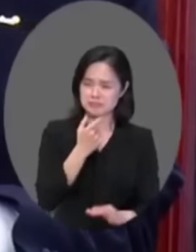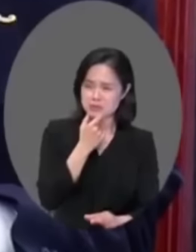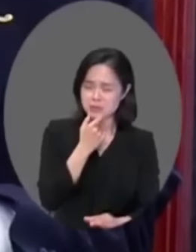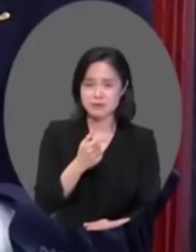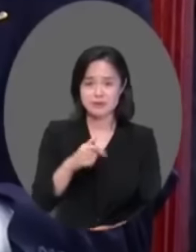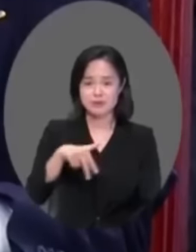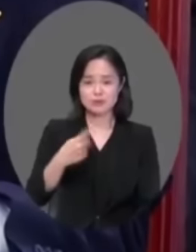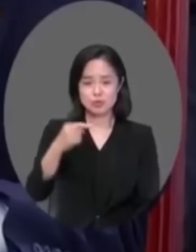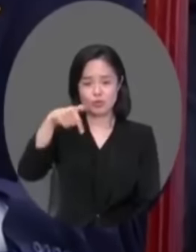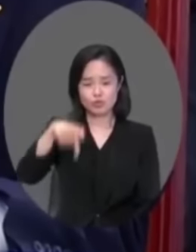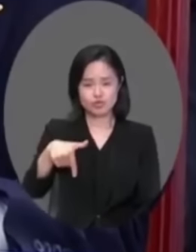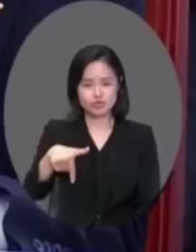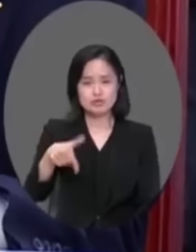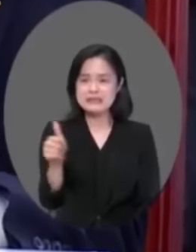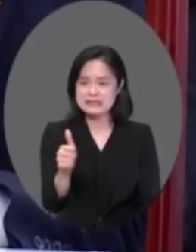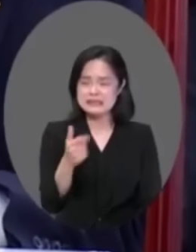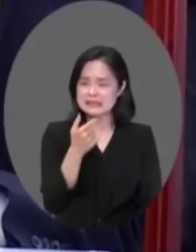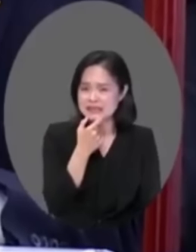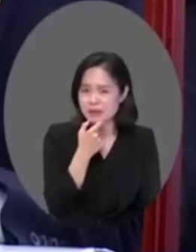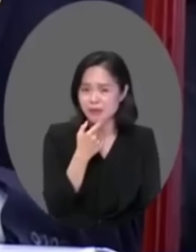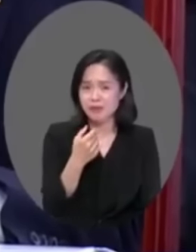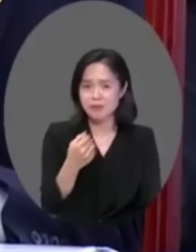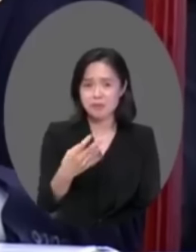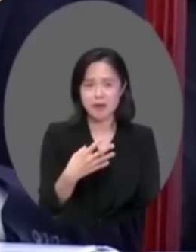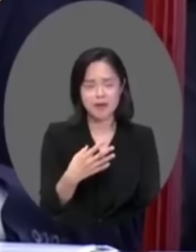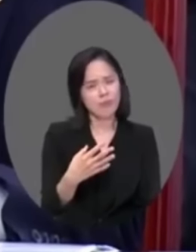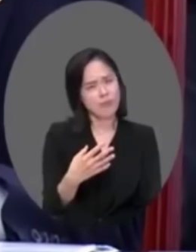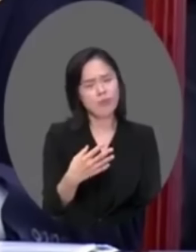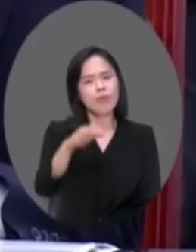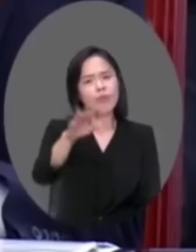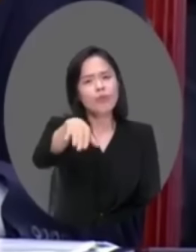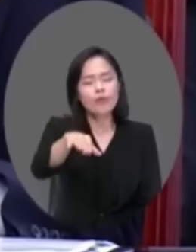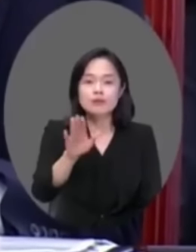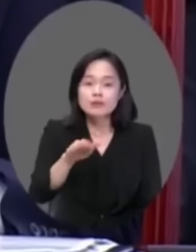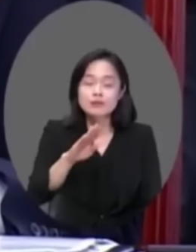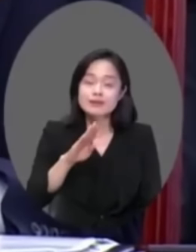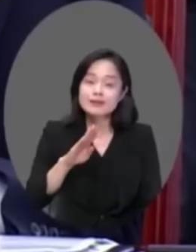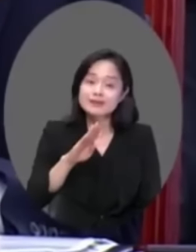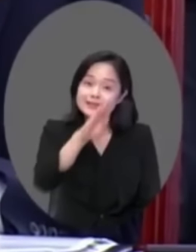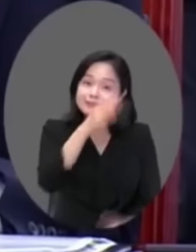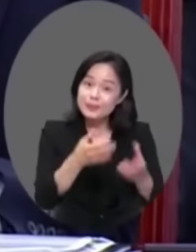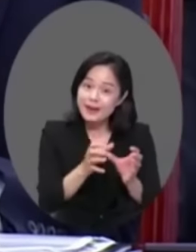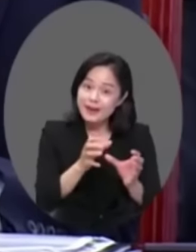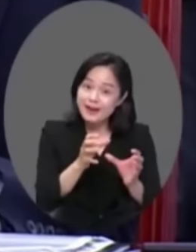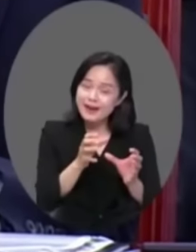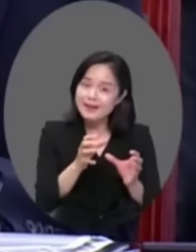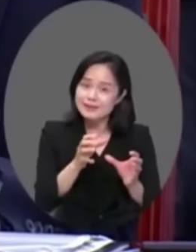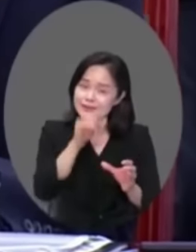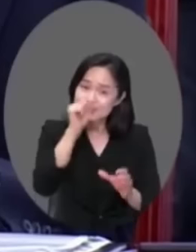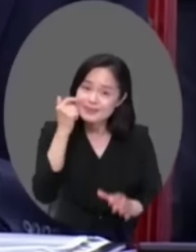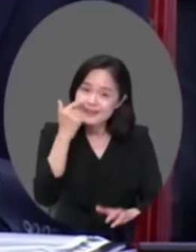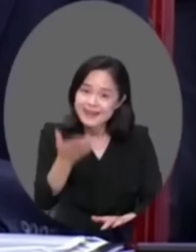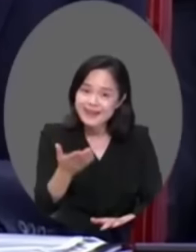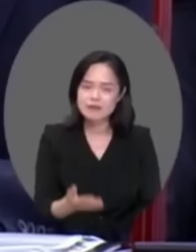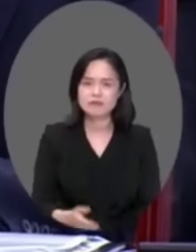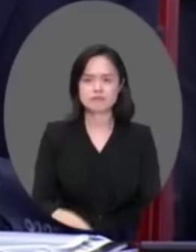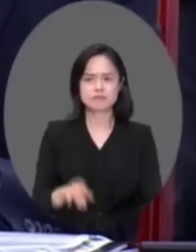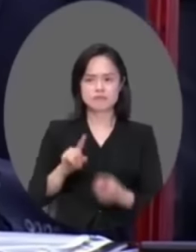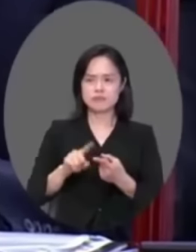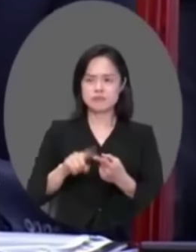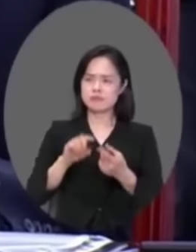진보당은 좋아하십니까 좋아하고 안 하고 제가 답변할 수 상건 아닌 거 같습니다 그럼 과거에 보면은 윤석열 캠프에서 활동하신 이력이 있다는